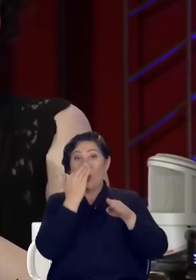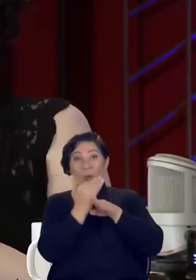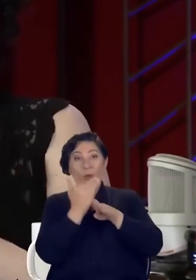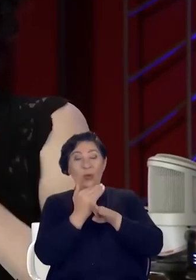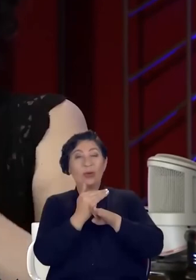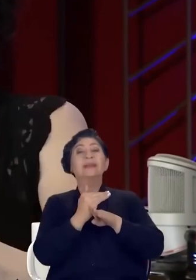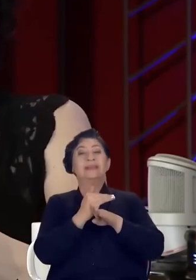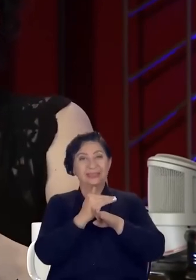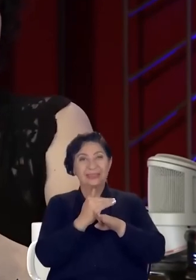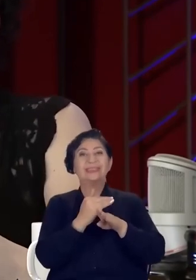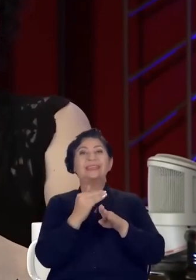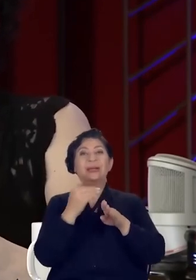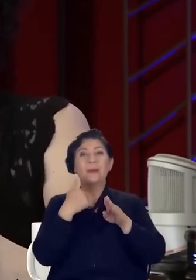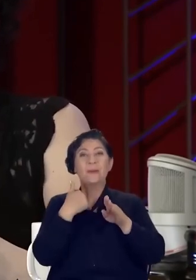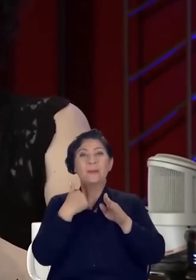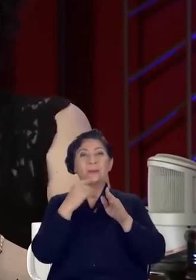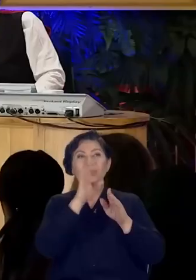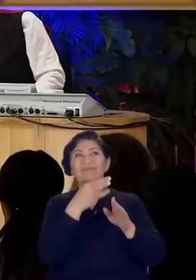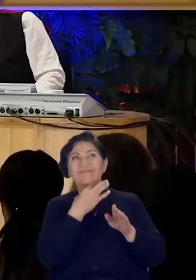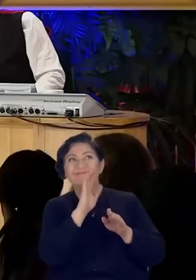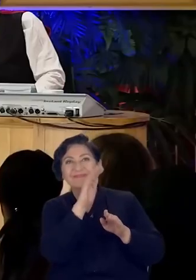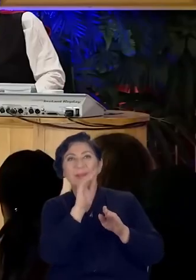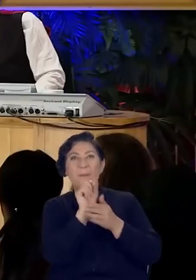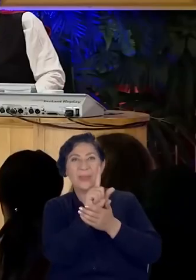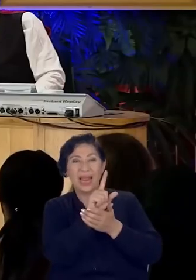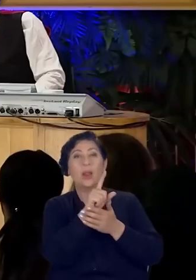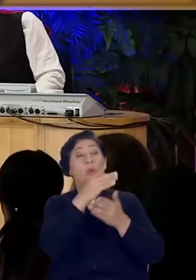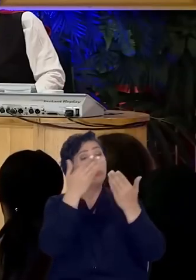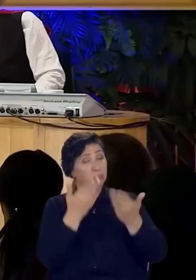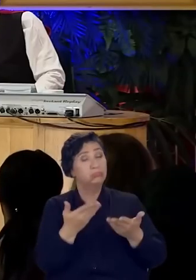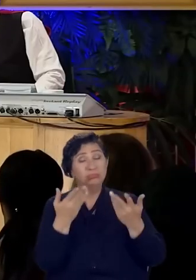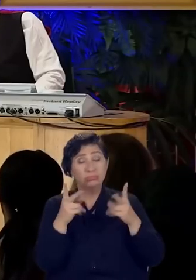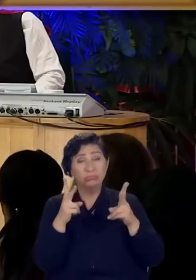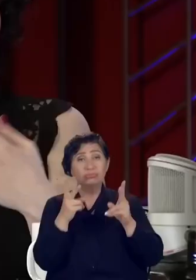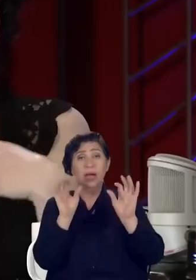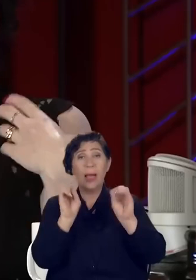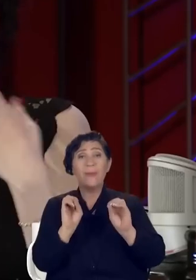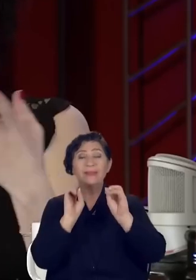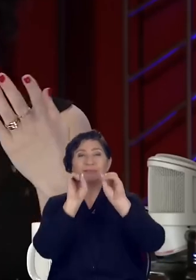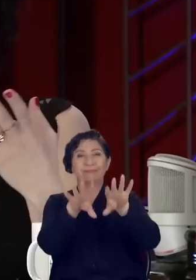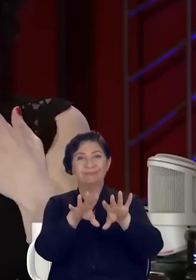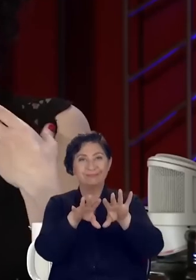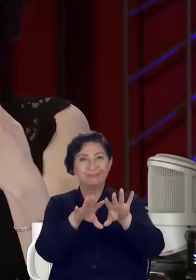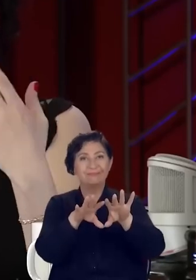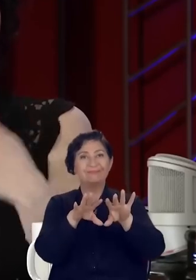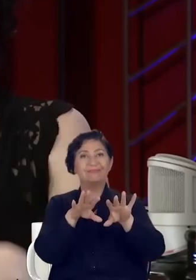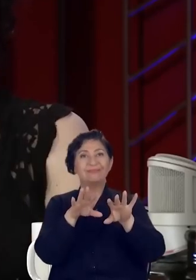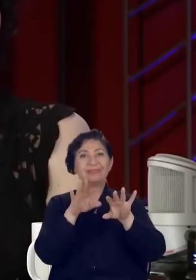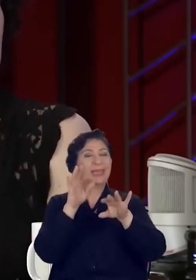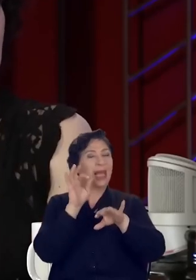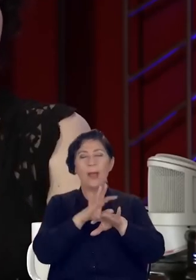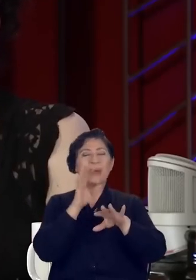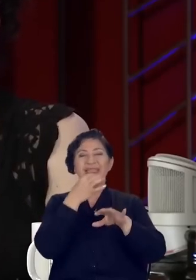bütünleşiyordu. Ben Jacques Bey'e mesaj attım, mail attım. Sağ olsun hemen yanıt verdi ve